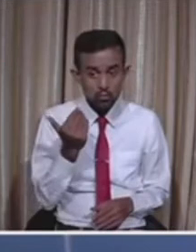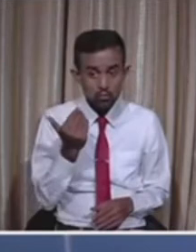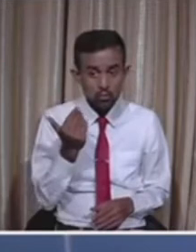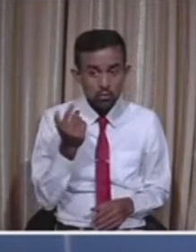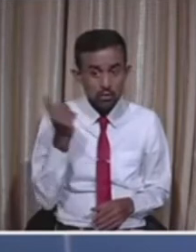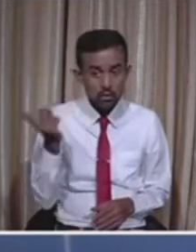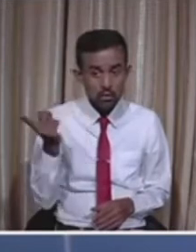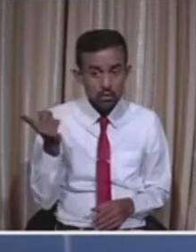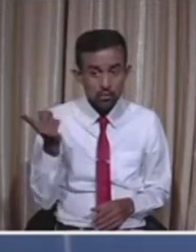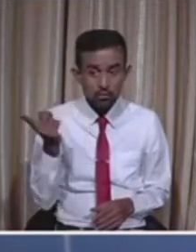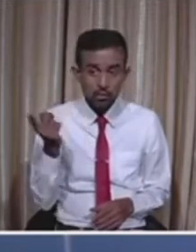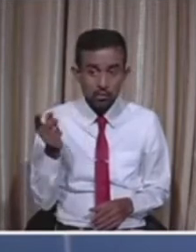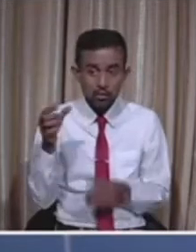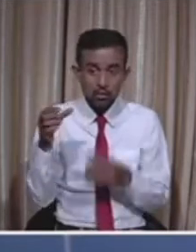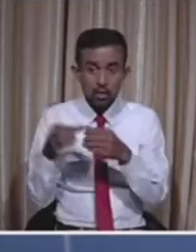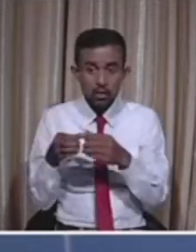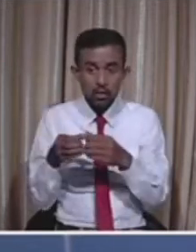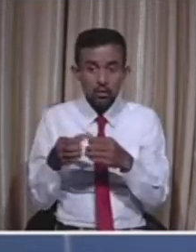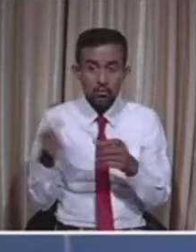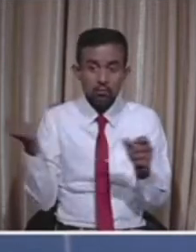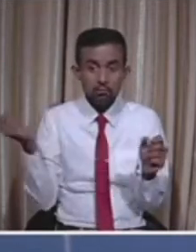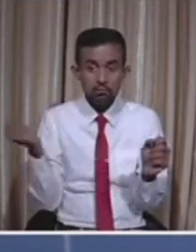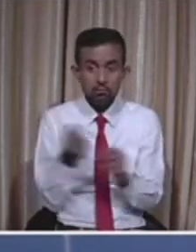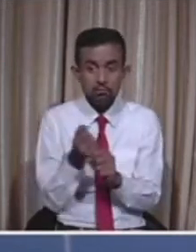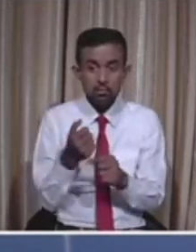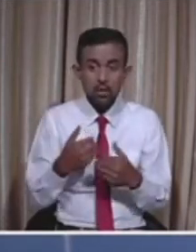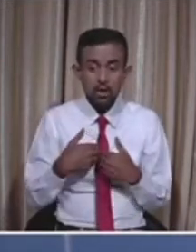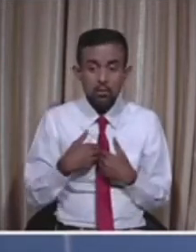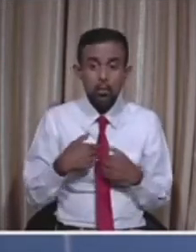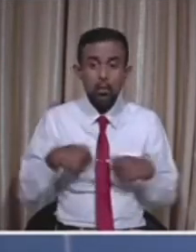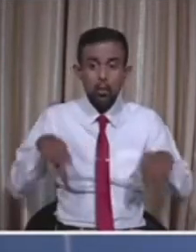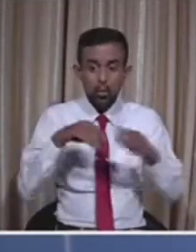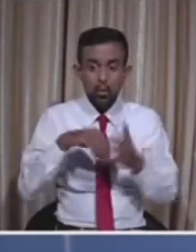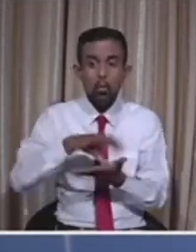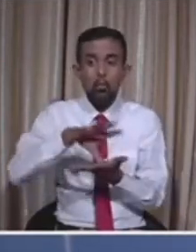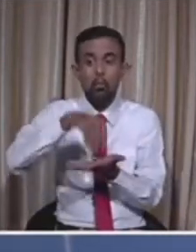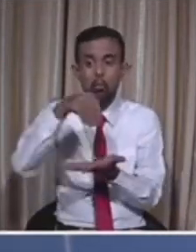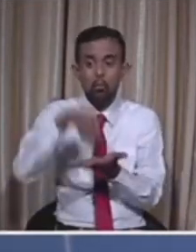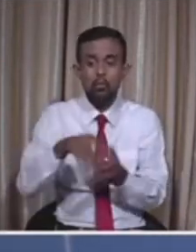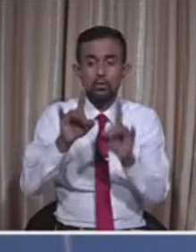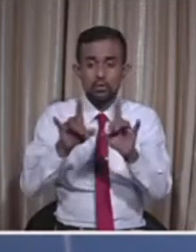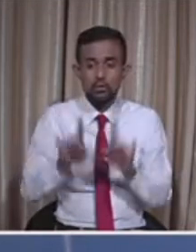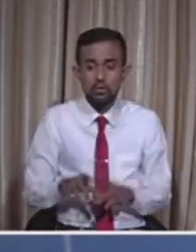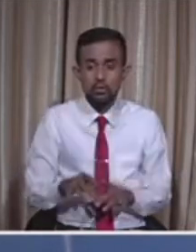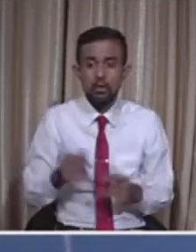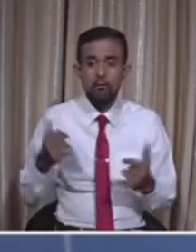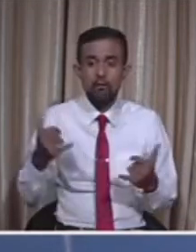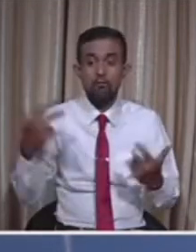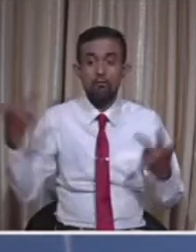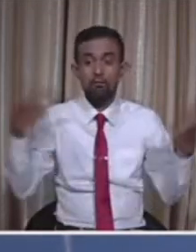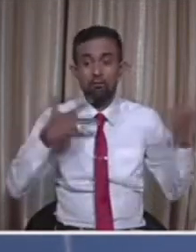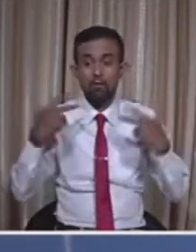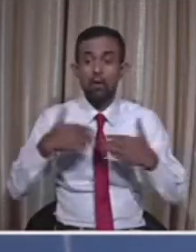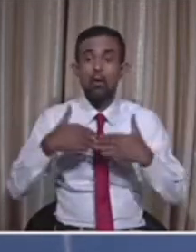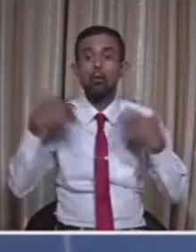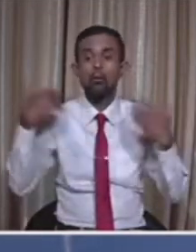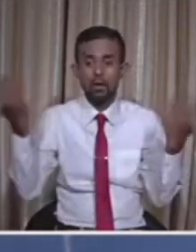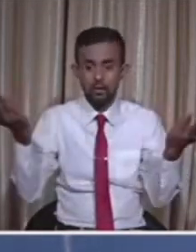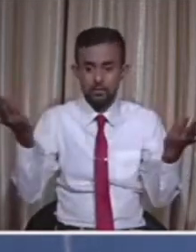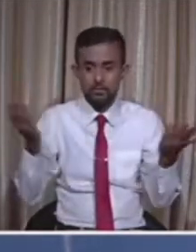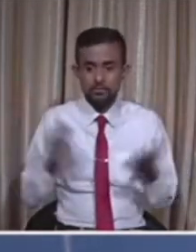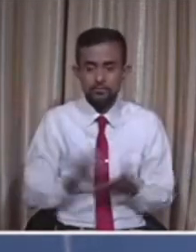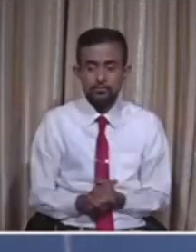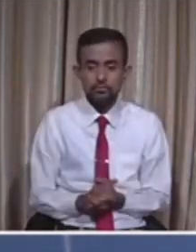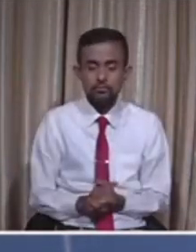ඒ පැත්තේ කාට හරි වැදිච්ච වැදිල්ල මේ අපි කාටත් පොදුයි. විවේචන එළියෙන් එන්නේ පොදුයි අපි ඔක්කොටම.